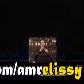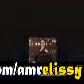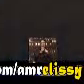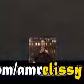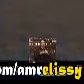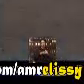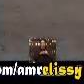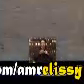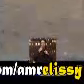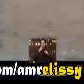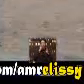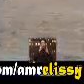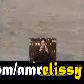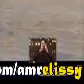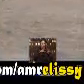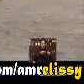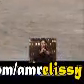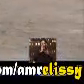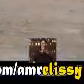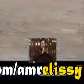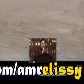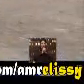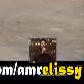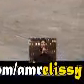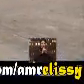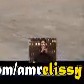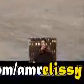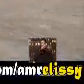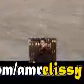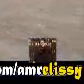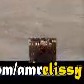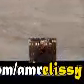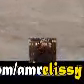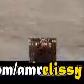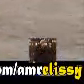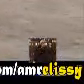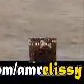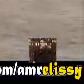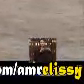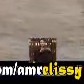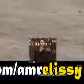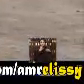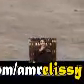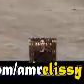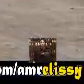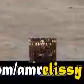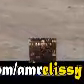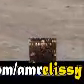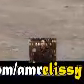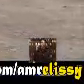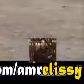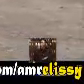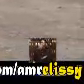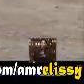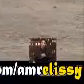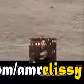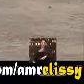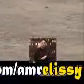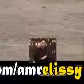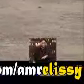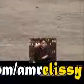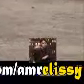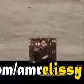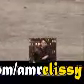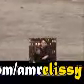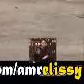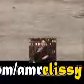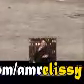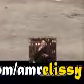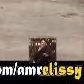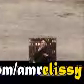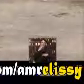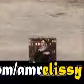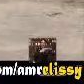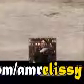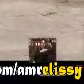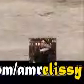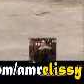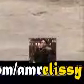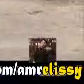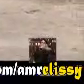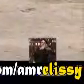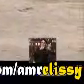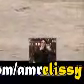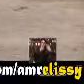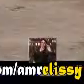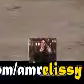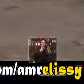هي المكان بتاع المدرسة واليافطة محطوطة عليه بالمساحة بتاعتها باسم المتبرع لها، ودي الحاجة اللي بتعاني